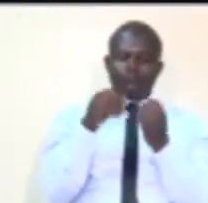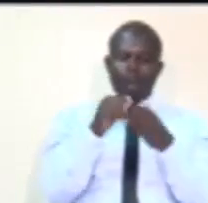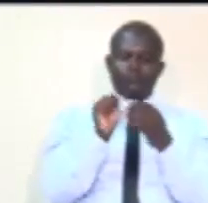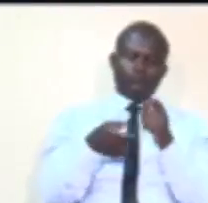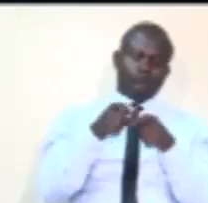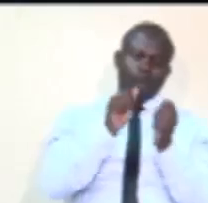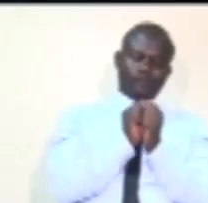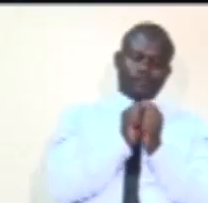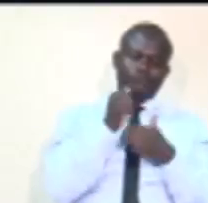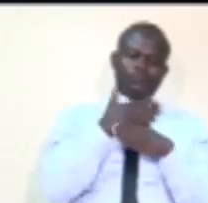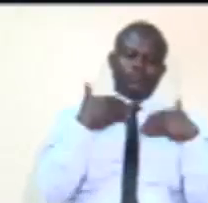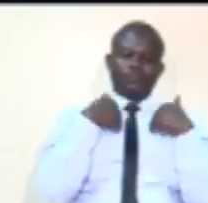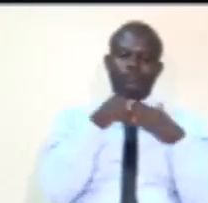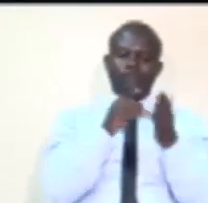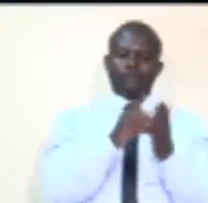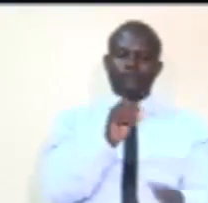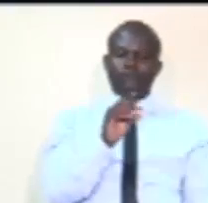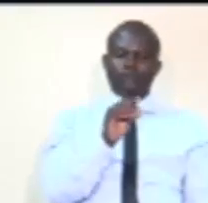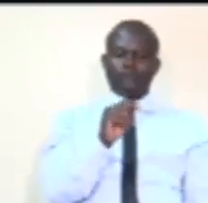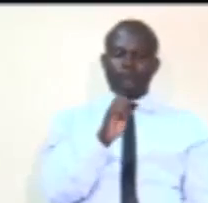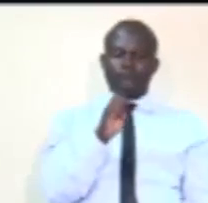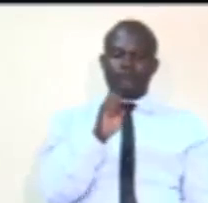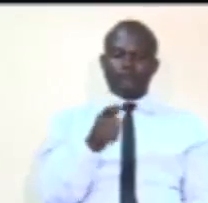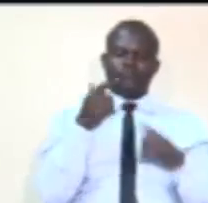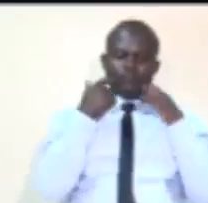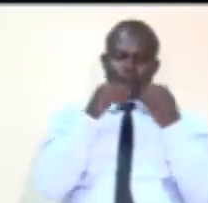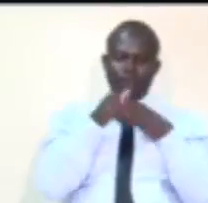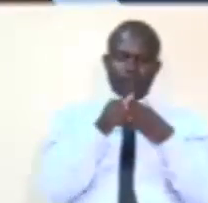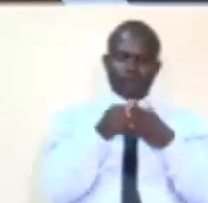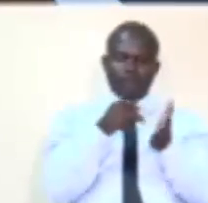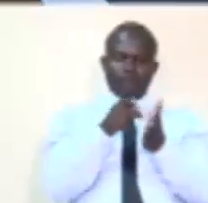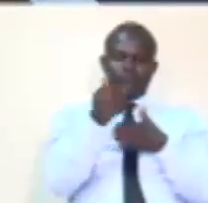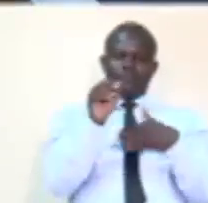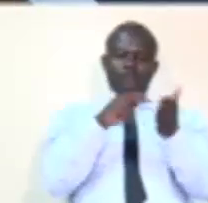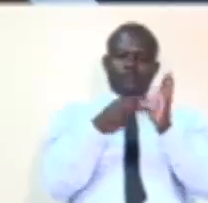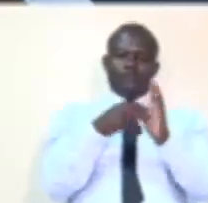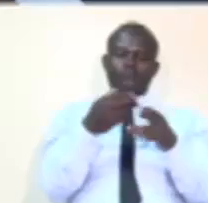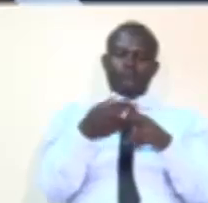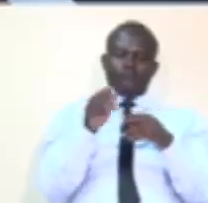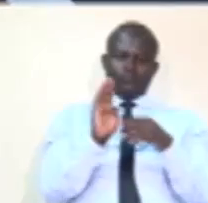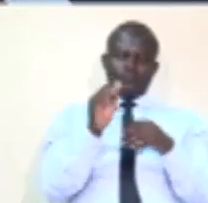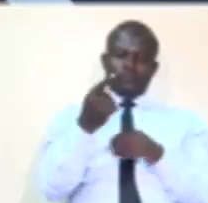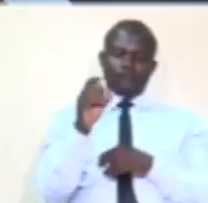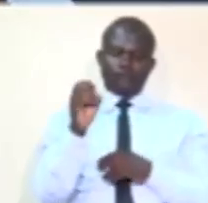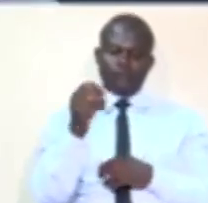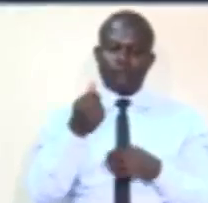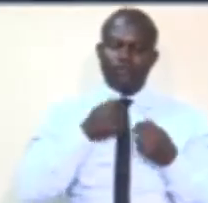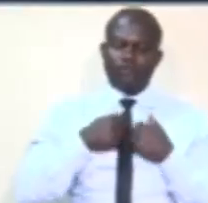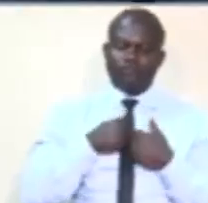kwiyongera. Minisitiri w'ubuzima Dr. Daniel Ngamije avuga ko ikiguzi cy'umushinga kibarirwa muri miliyari 100 z'amafaranga y'u